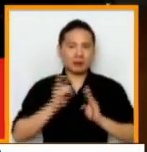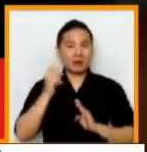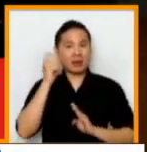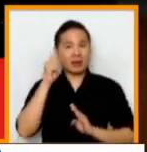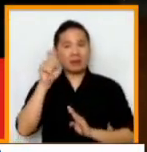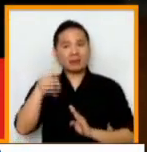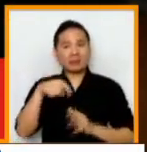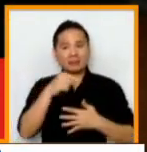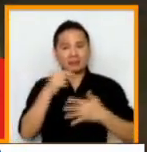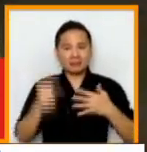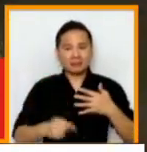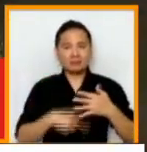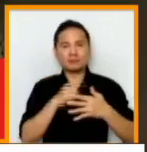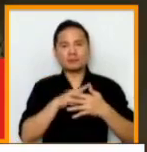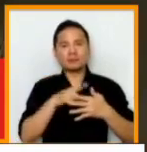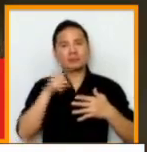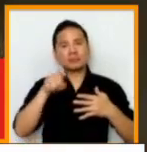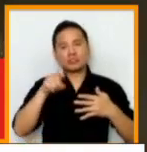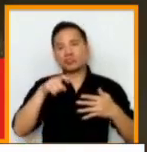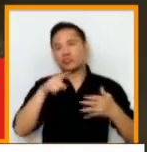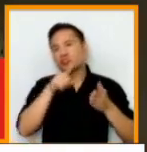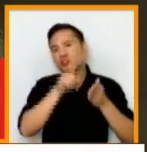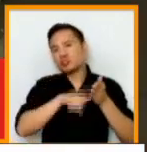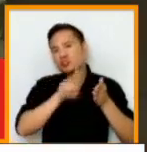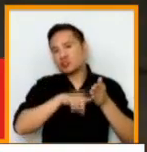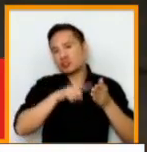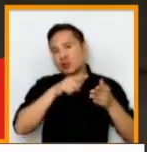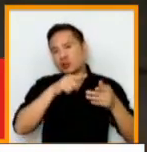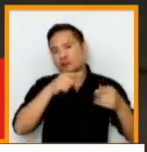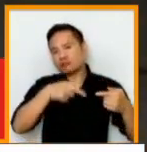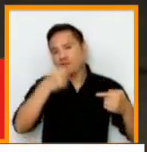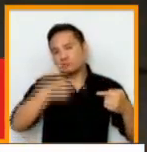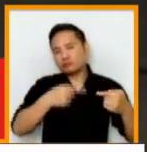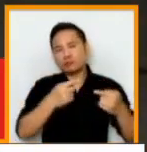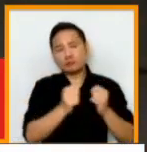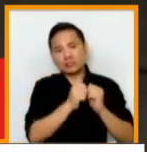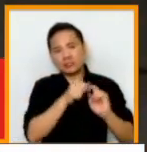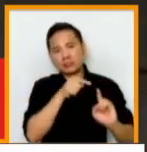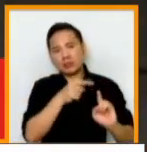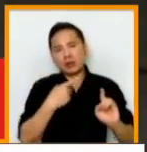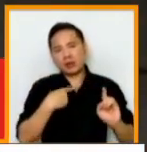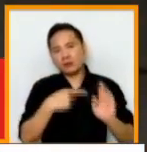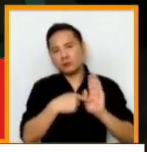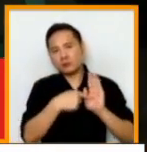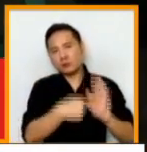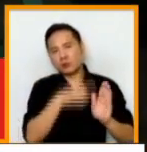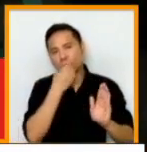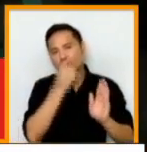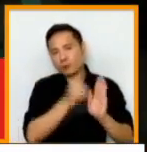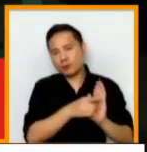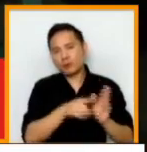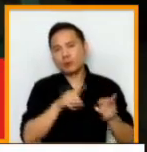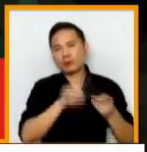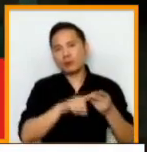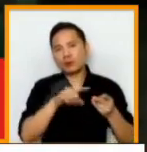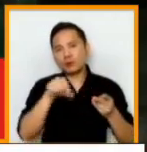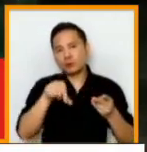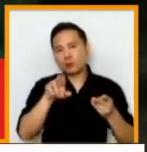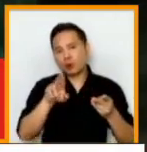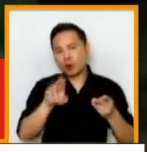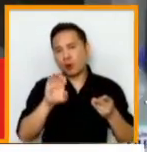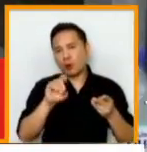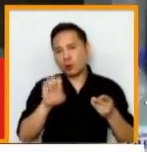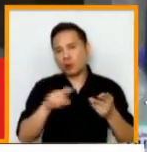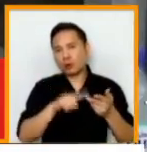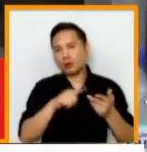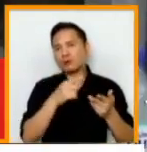checkpoint at triage. Dito ipapakita ang mga kaukulang dokumento gaya ng QR code, valid ID, proof of residence, travel order